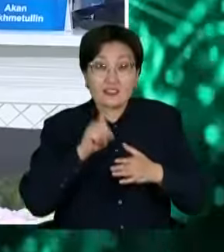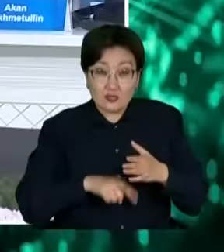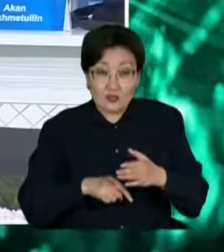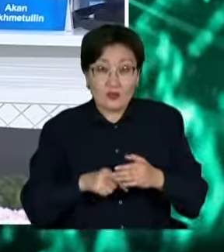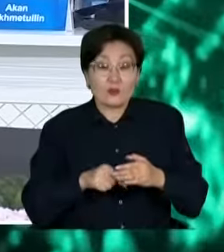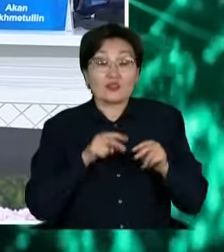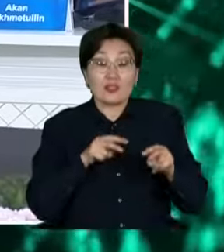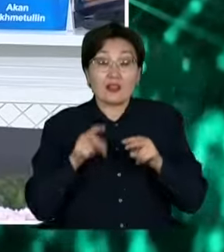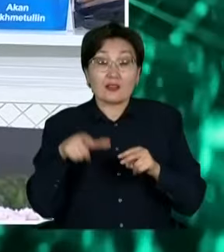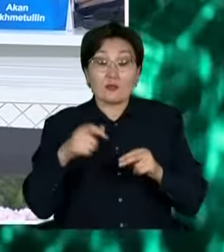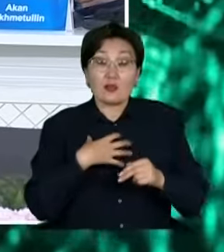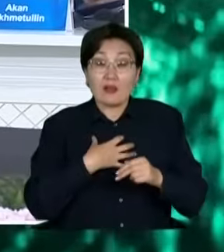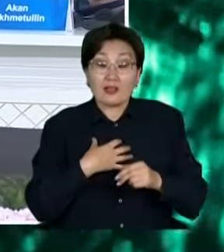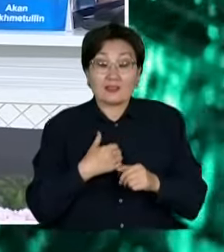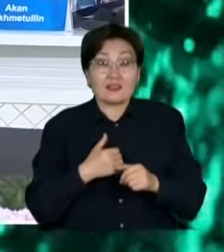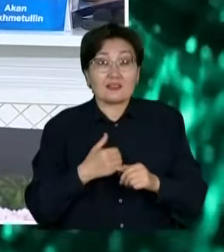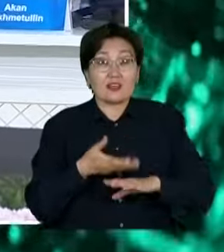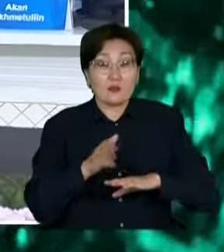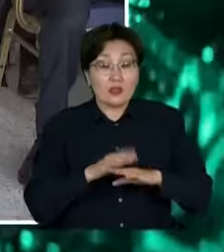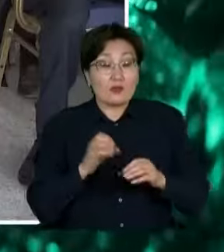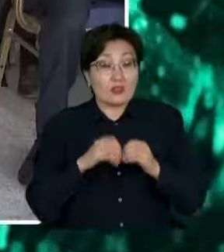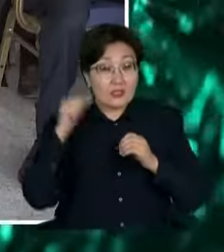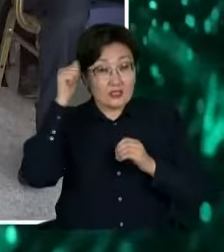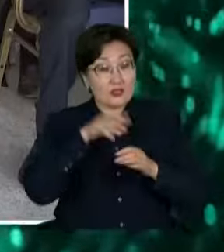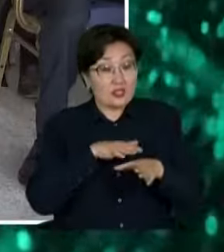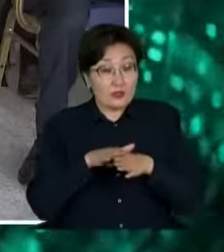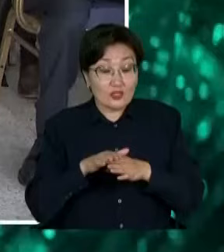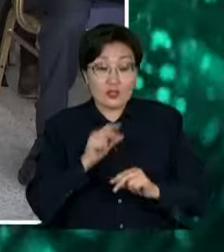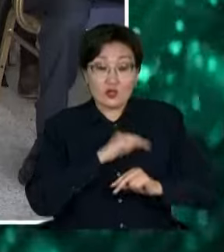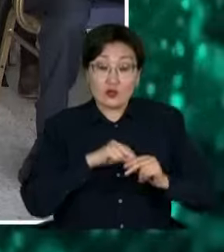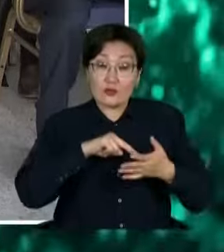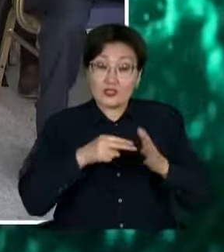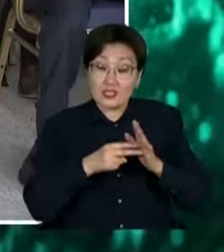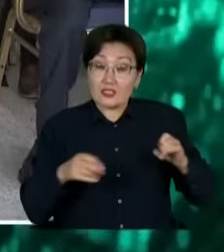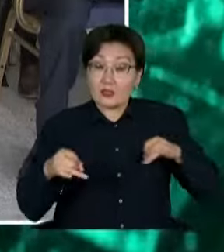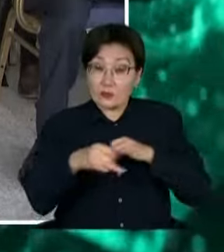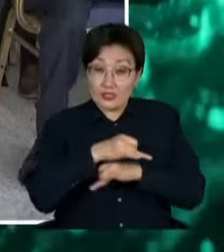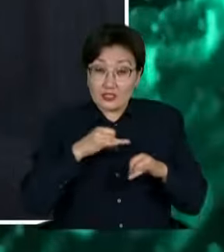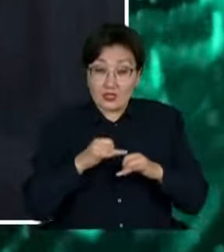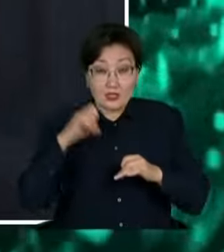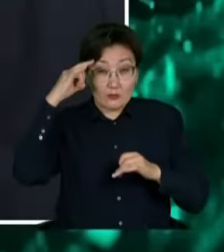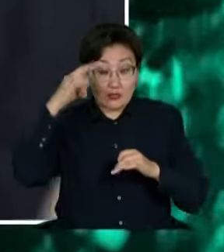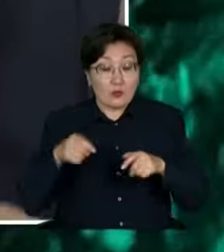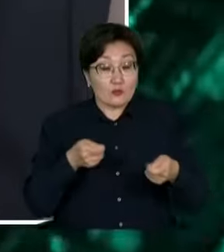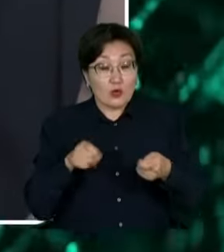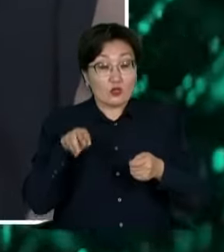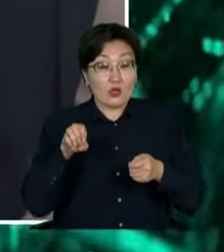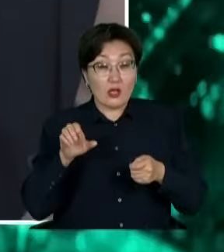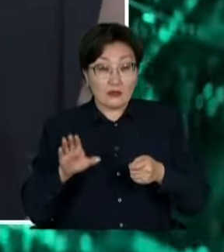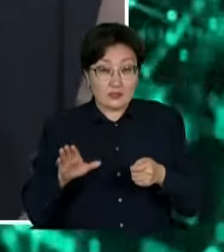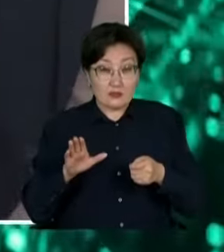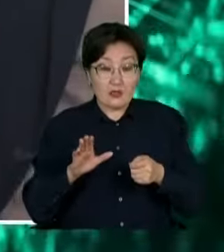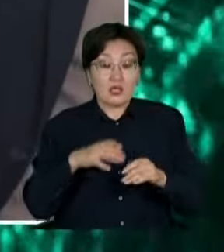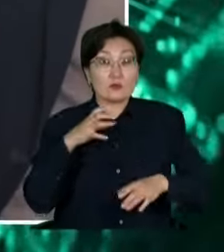болмақ. Сонымен қатар съезде алдағы 10 жылдықта атқарылатын жұмыс жоспары талқыланды. Қазақстан президенті Қасым-Жомарт